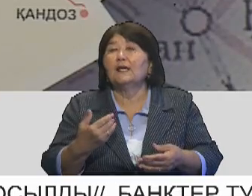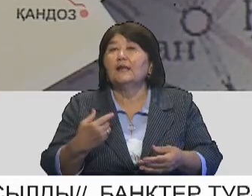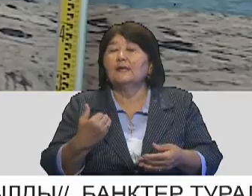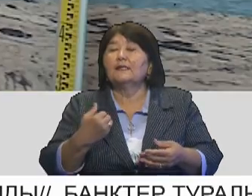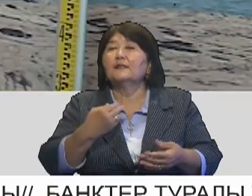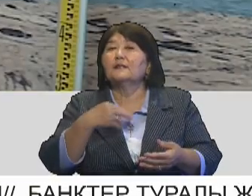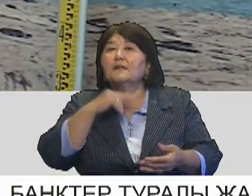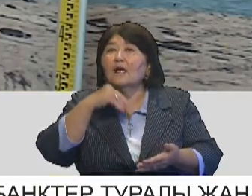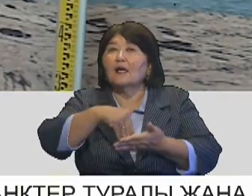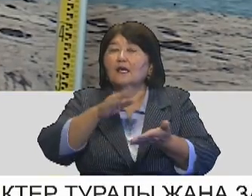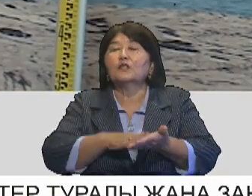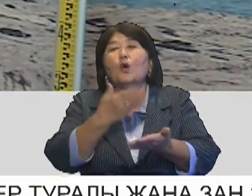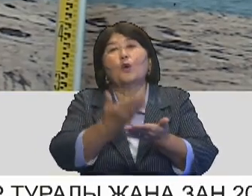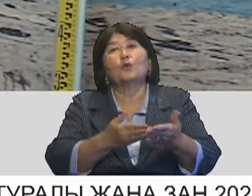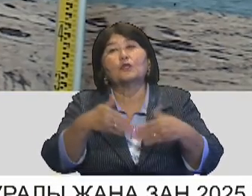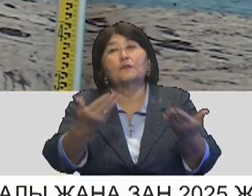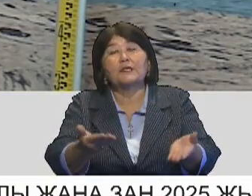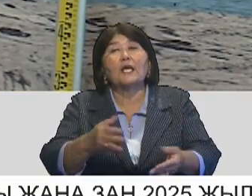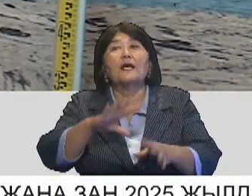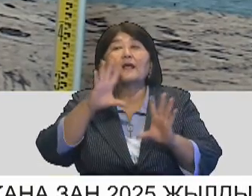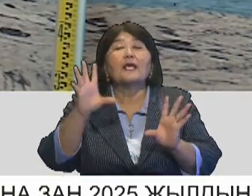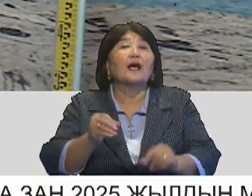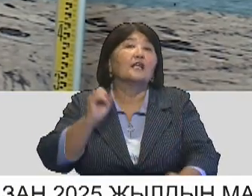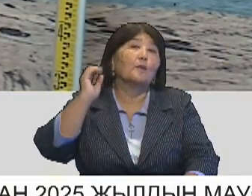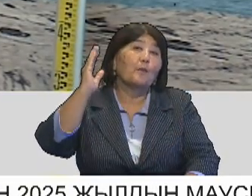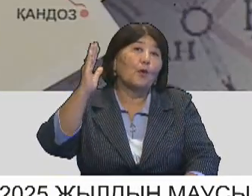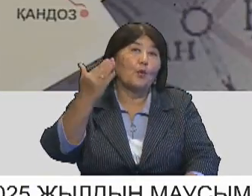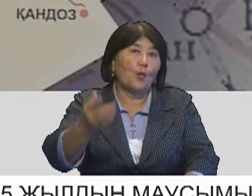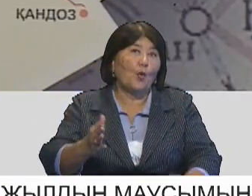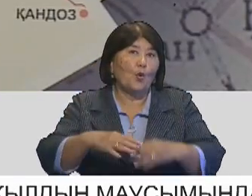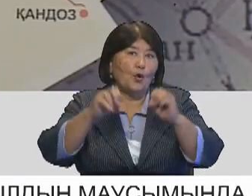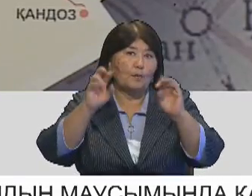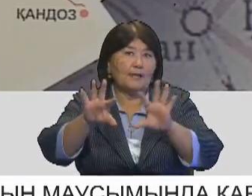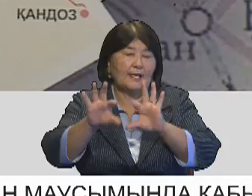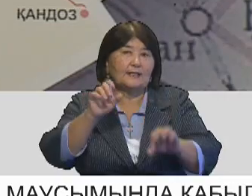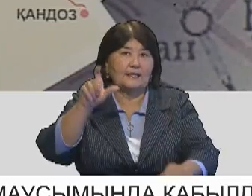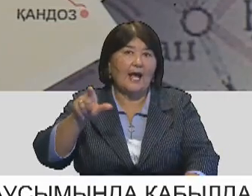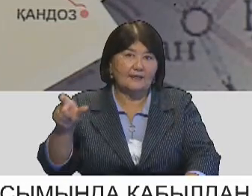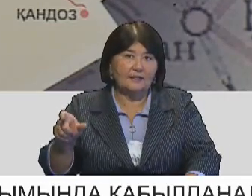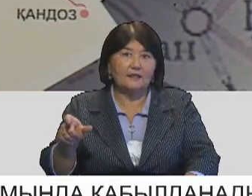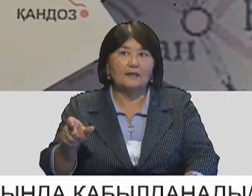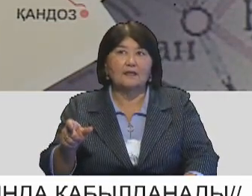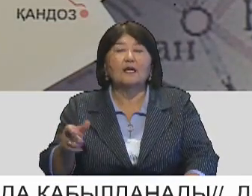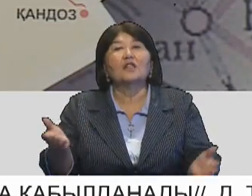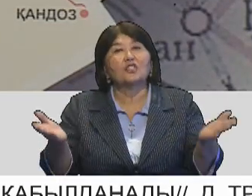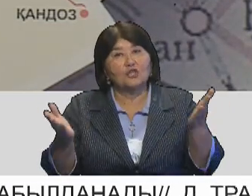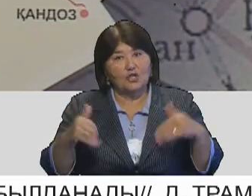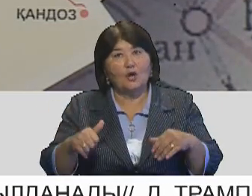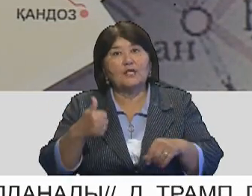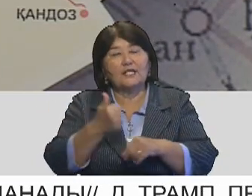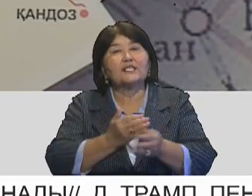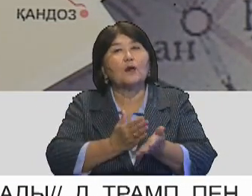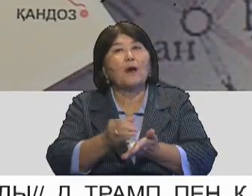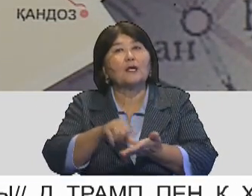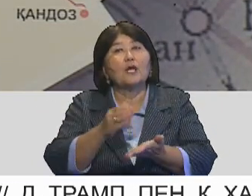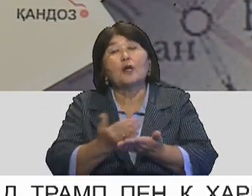алып, ұсыныстар беріп жатыр. Яғни болашақта ол мамандықты таңдайтын азаматтарды шақыру негізгі бағыт болып